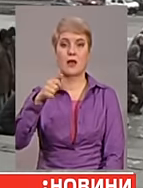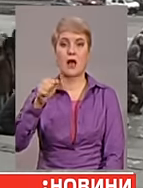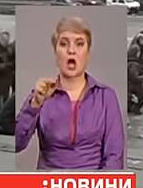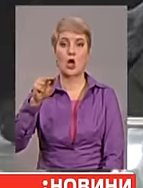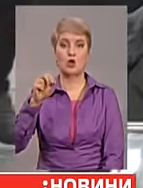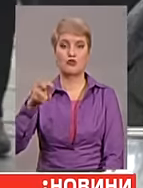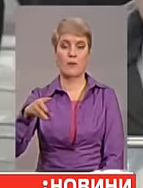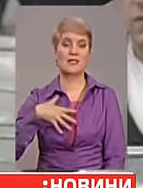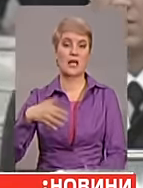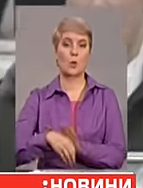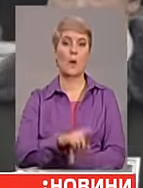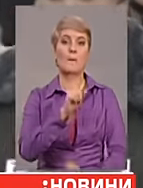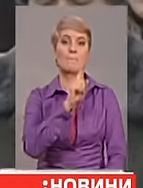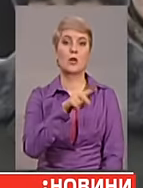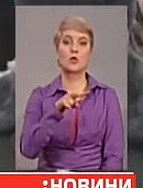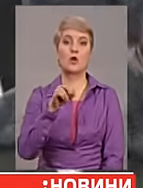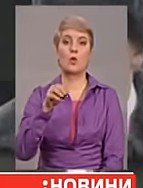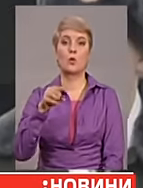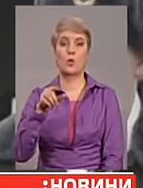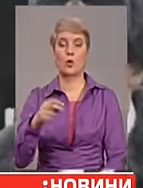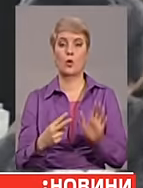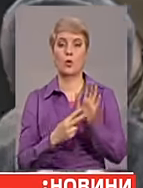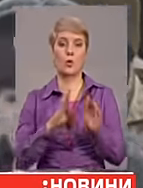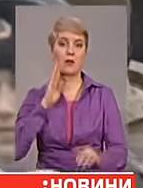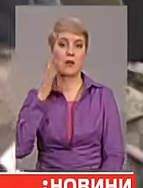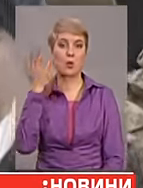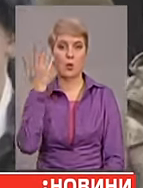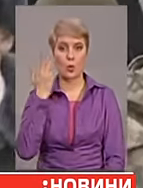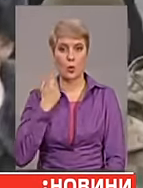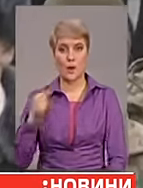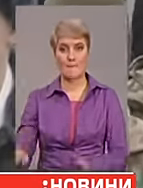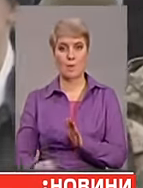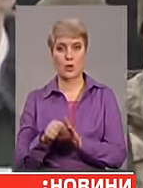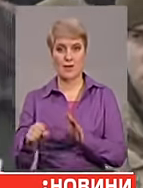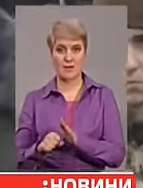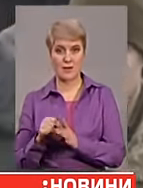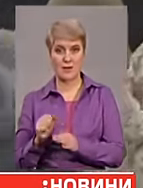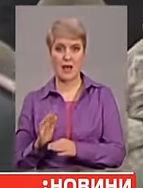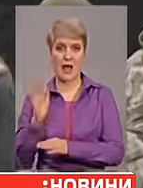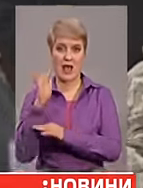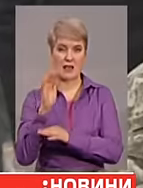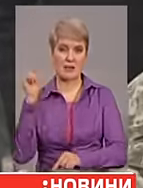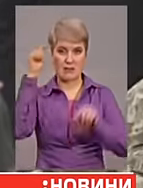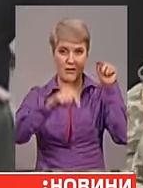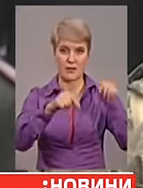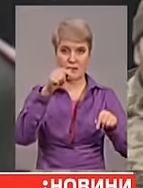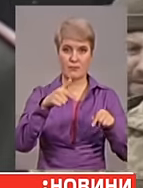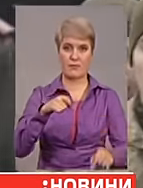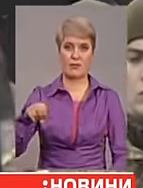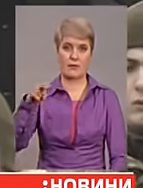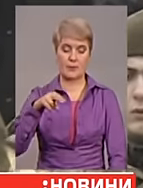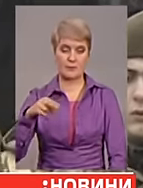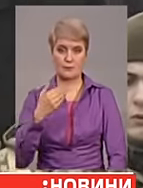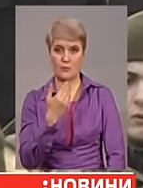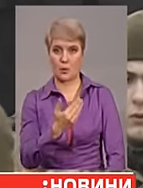загинув 1 лютого о 7-й ранку, коли бойовики накрили його позиції з градів.